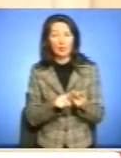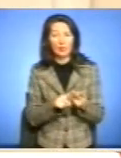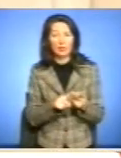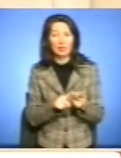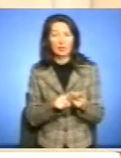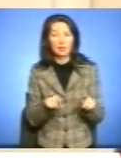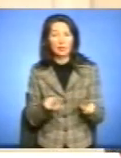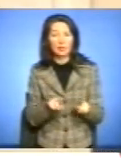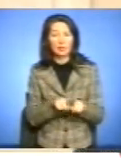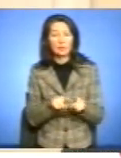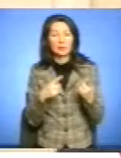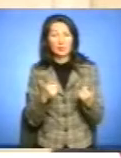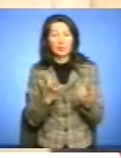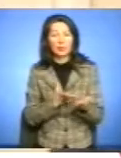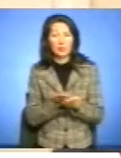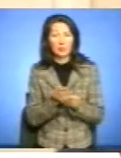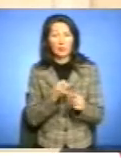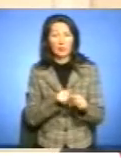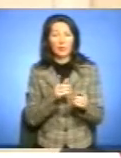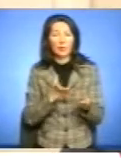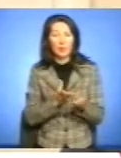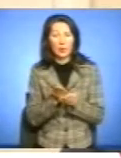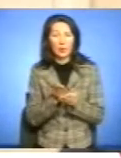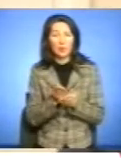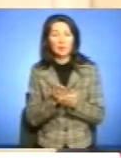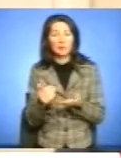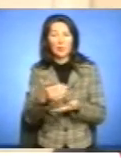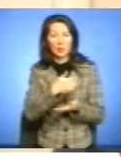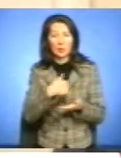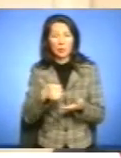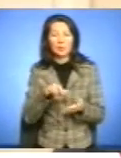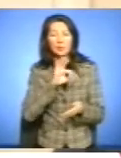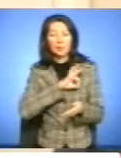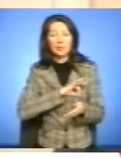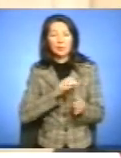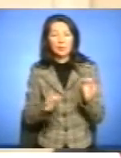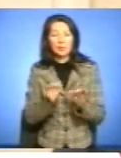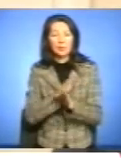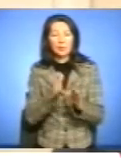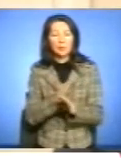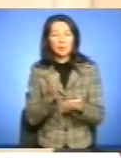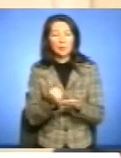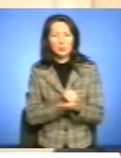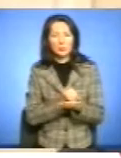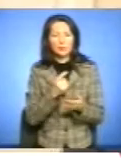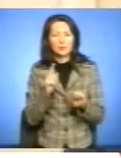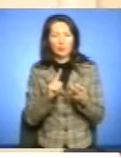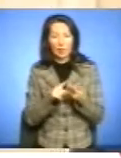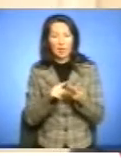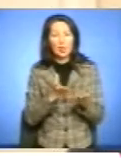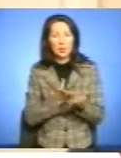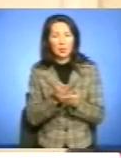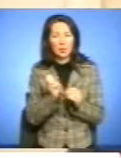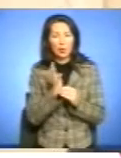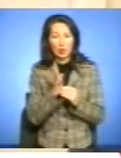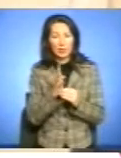Другий такий крупний платіж – це плата та збори за використання природних ресурсів 5,5 мільйонів. І третій крупний платіж – це